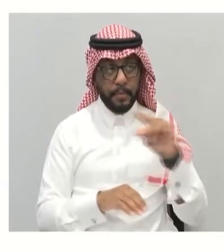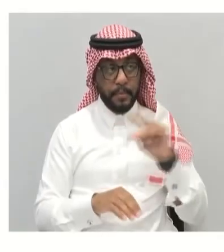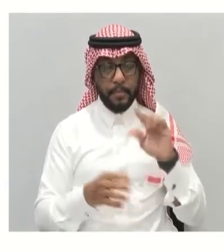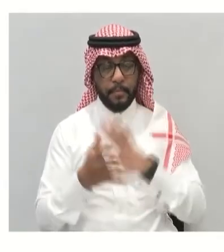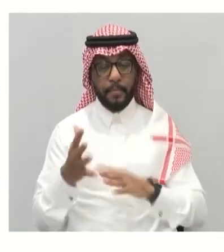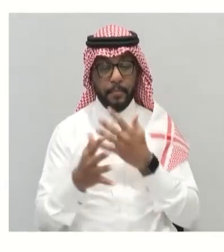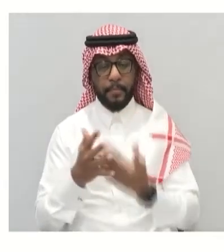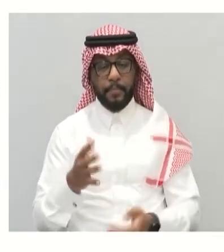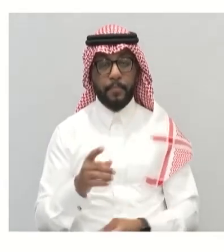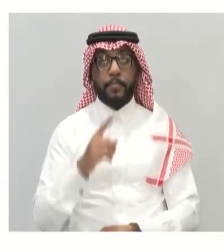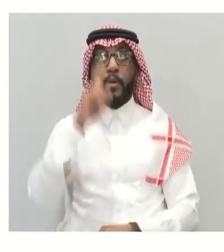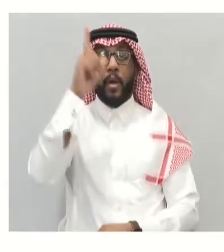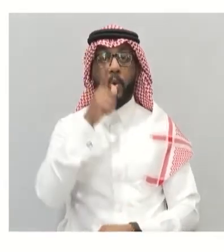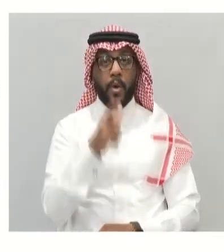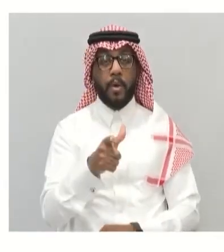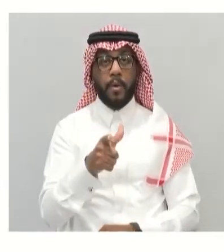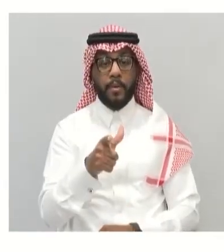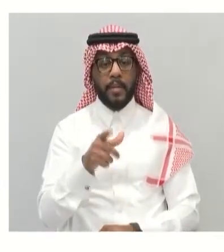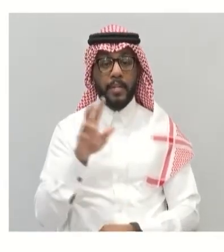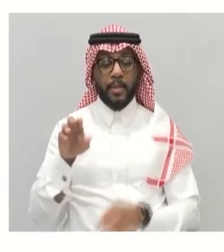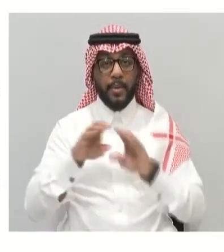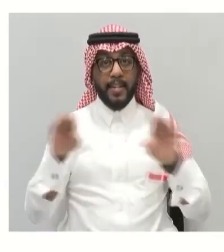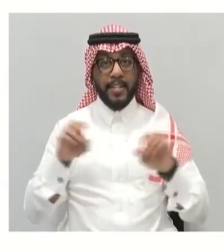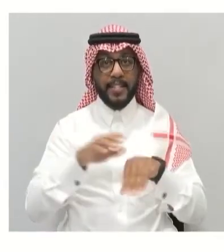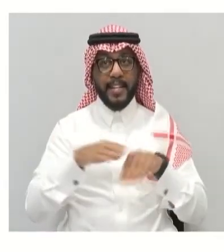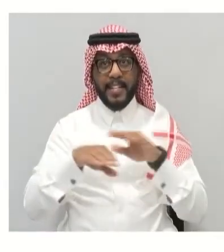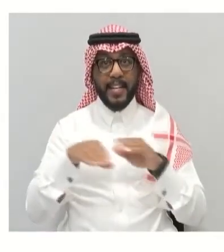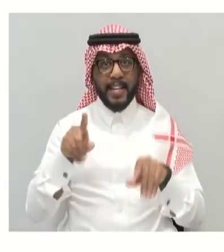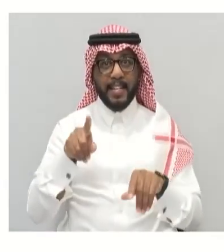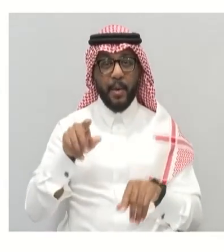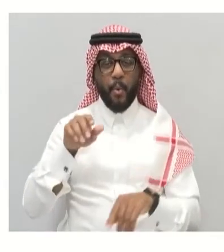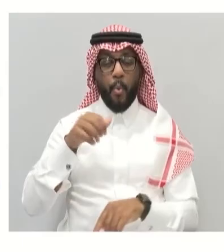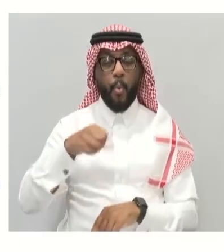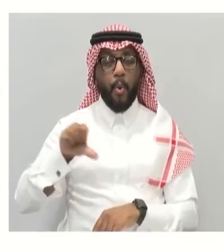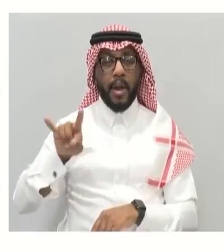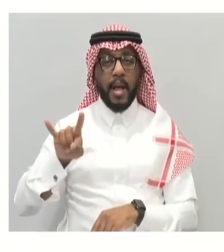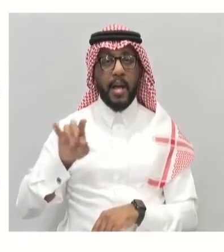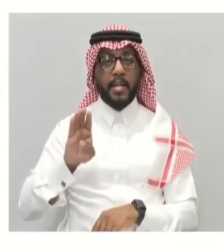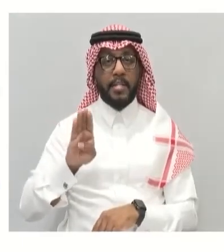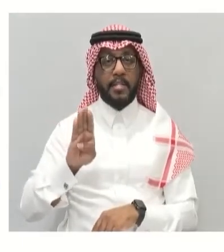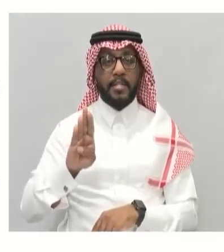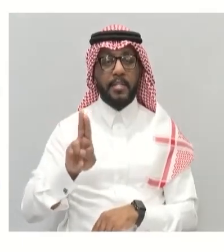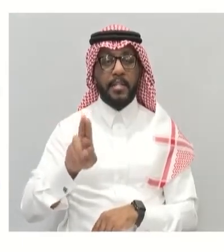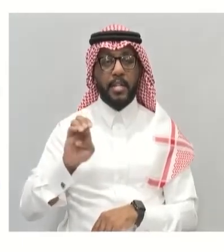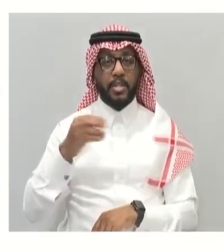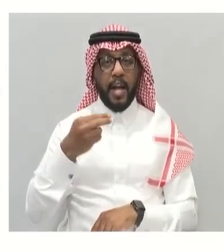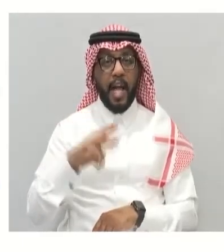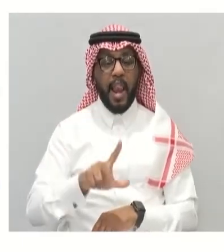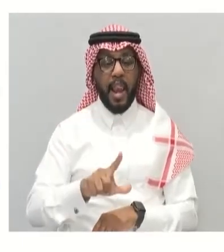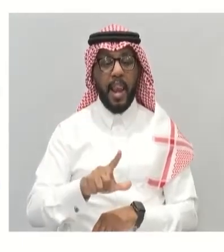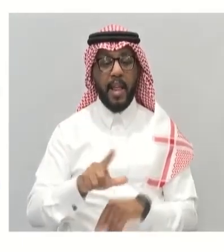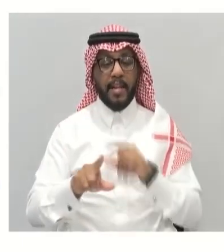الاتي قال تعالى ولا تجعل يدك مغلوله الى عنقك ولا تبسطها كل البسط فتقعد